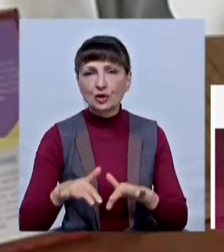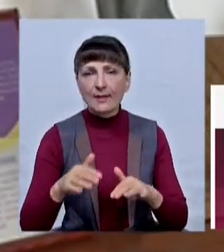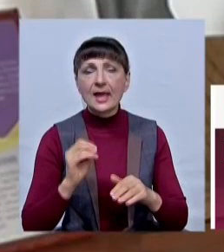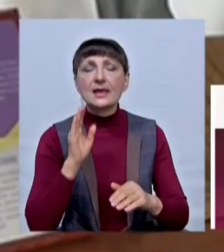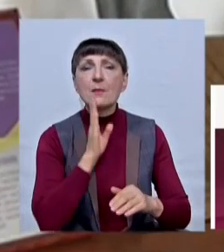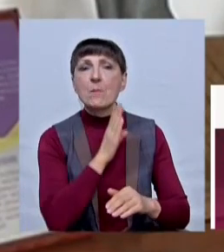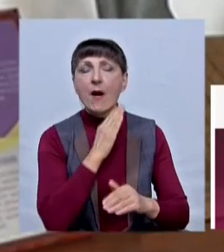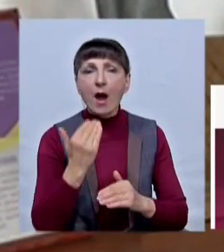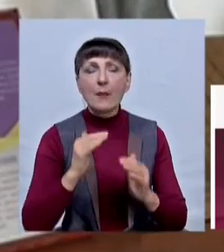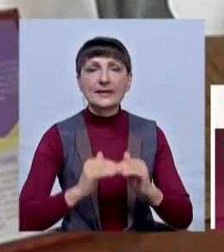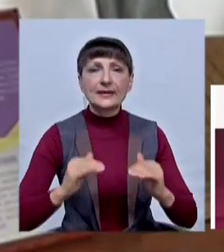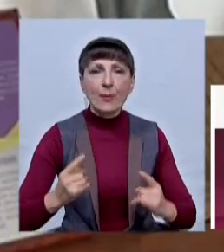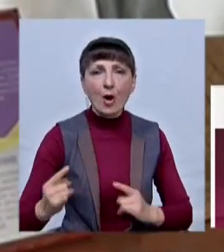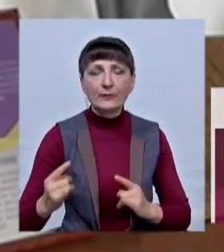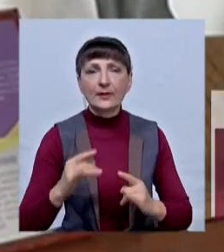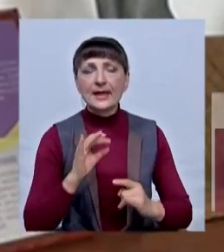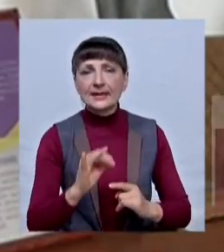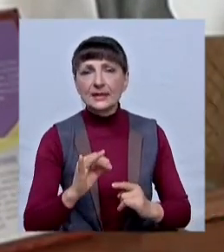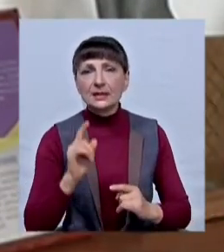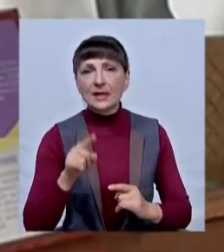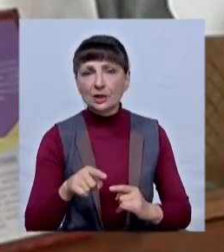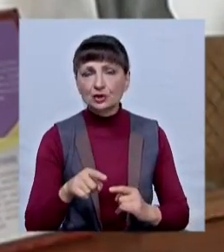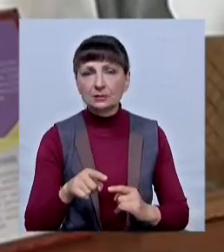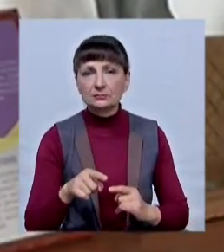материнства, детства, а также и